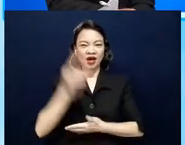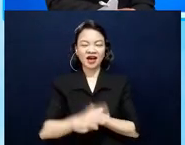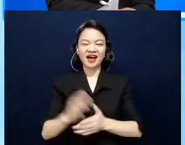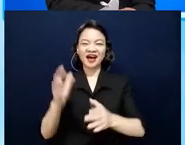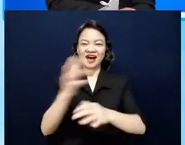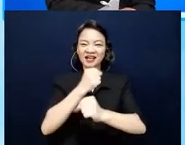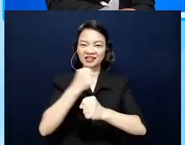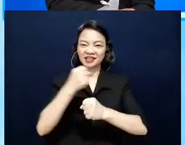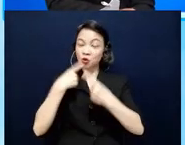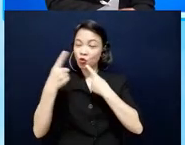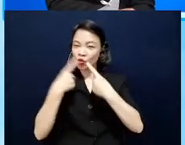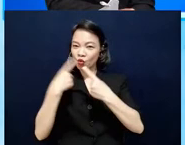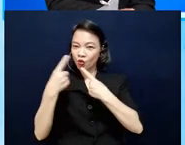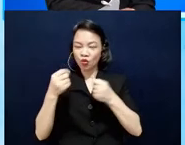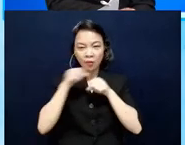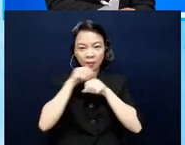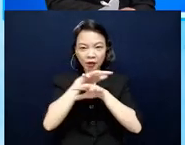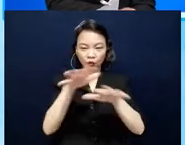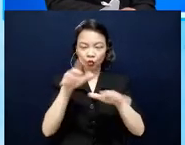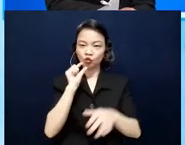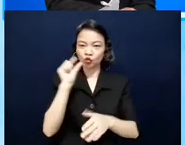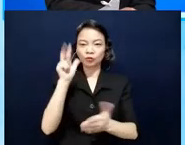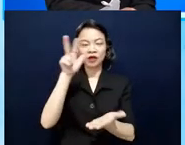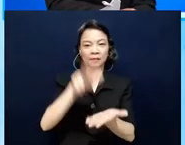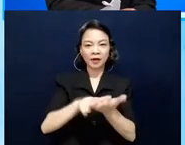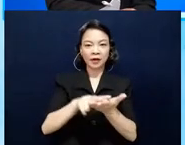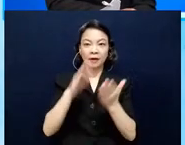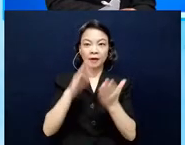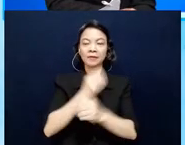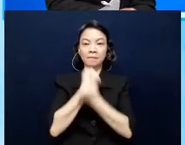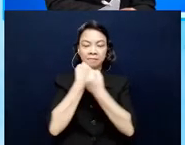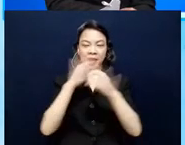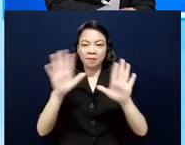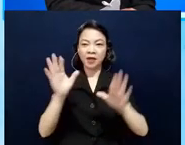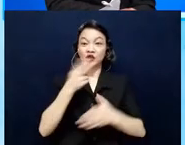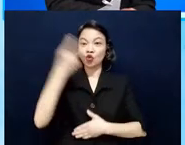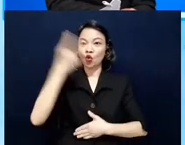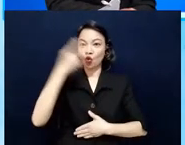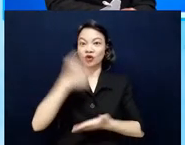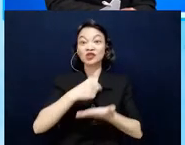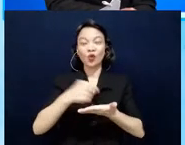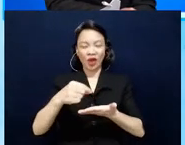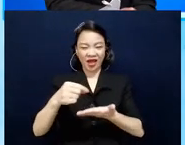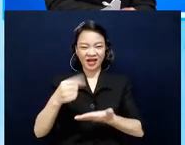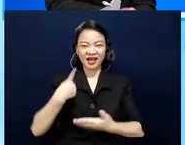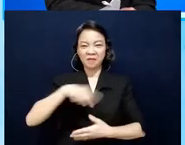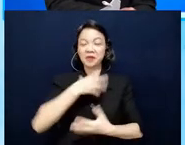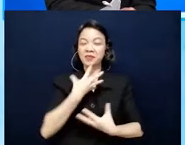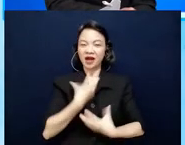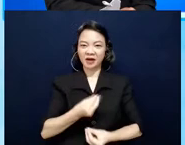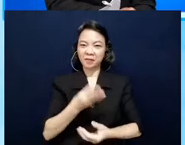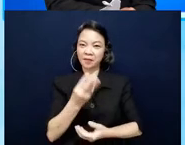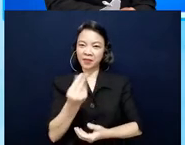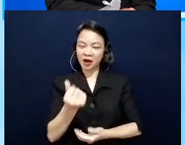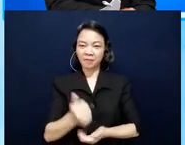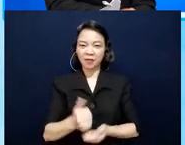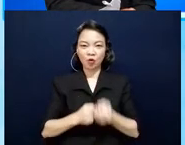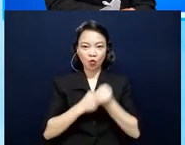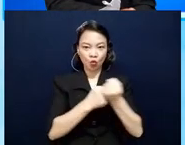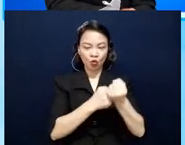mereka mempengaruhi untuk penerapan kebijakan bebas rokok di sekolahnya. Dan kami berharap ini menjadi beberapa sumbangan yang health